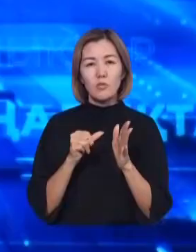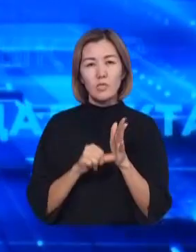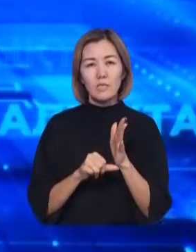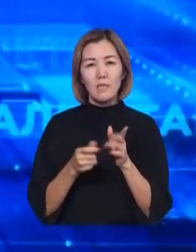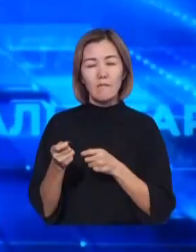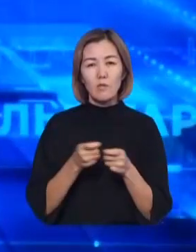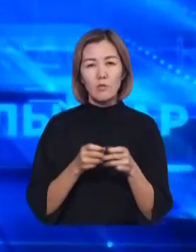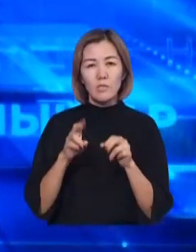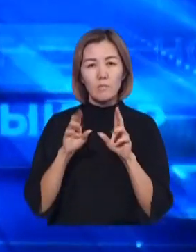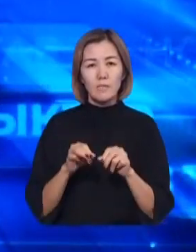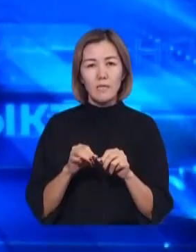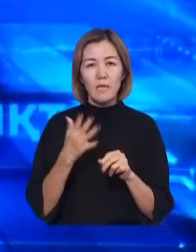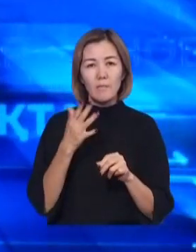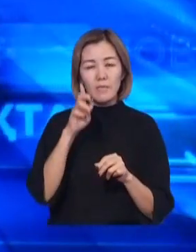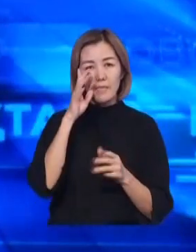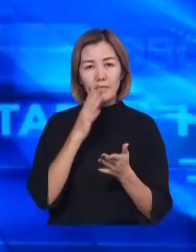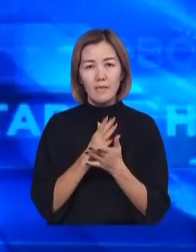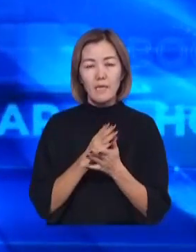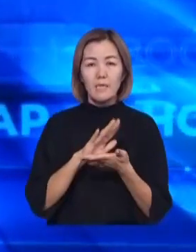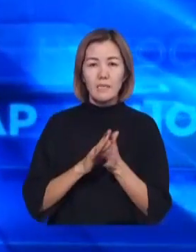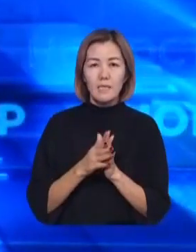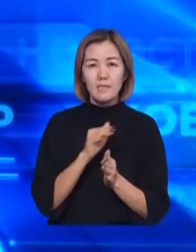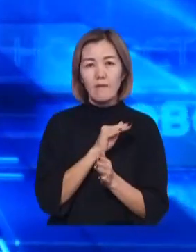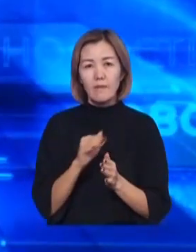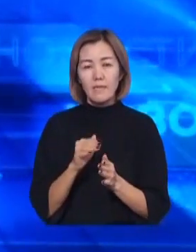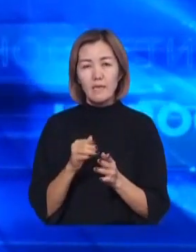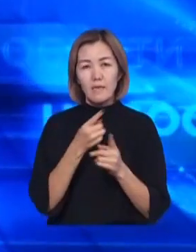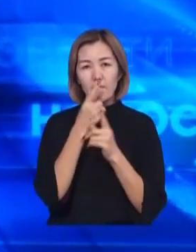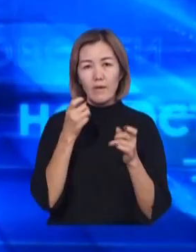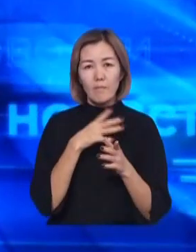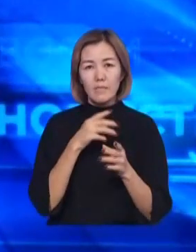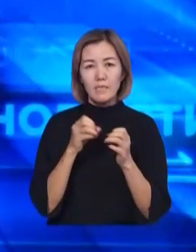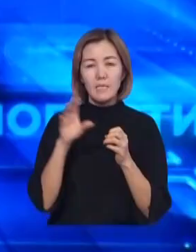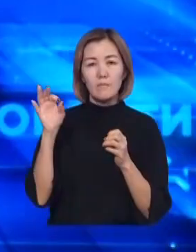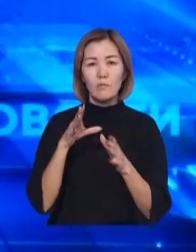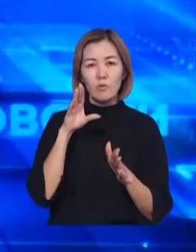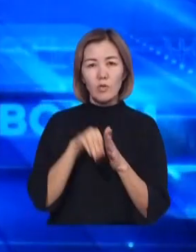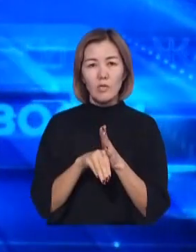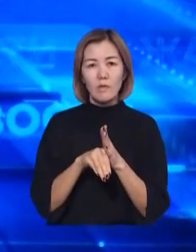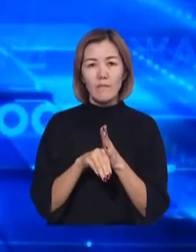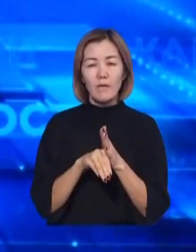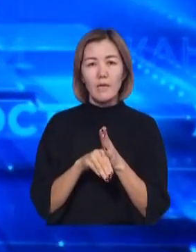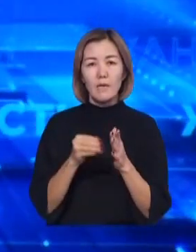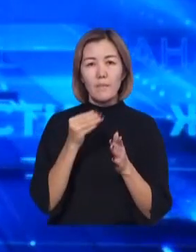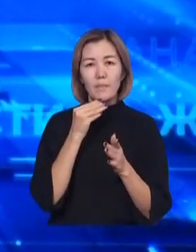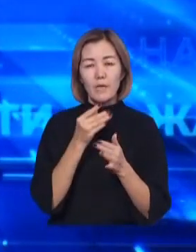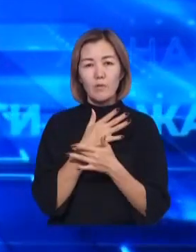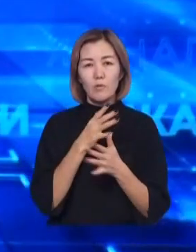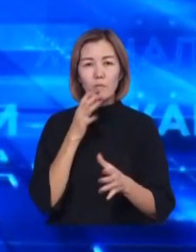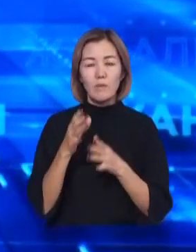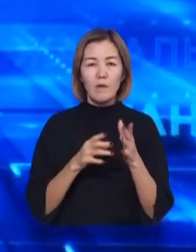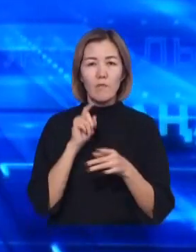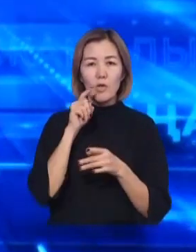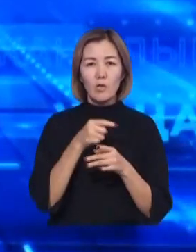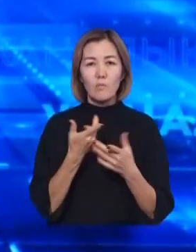60 ведущих специалистов из пяти стран Согласно информации 10% внутреннего валового продукта в мировой